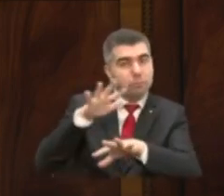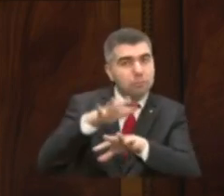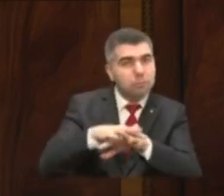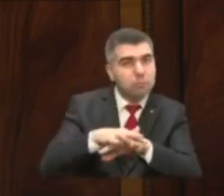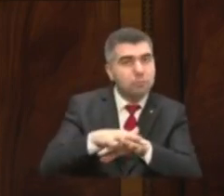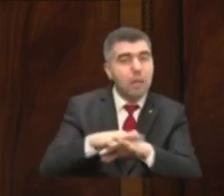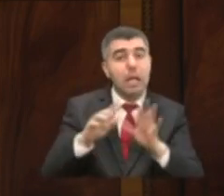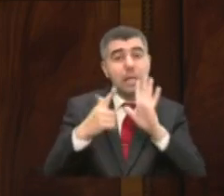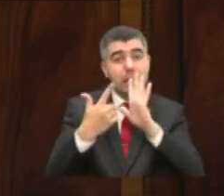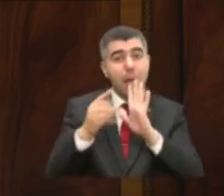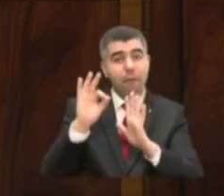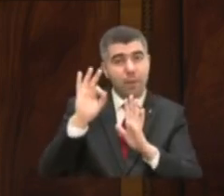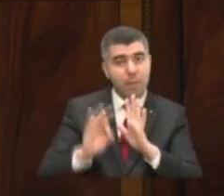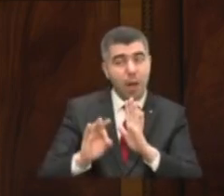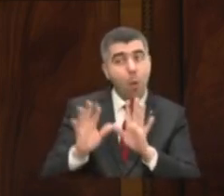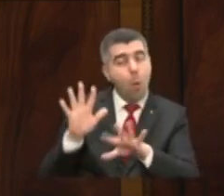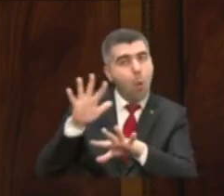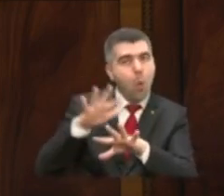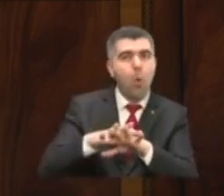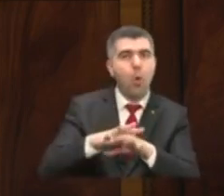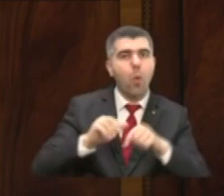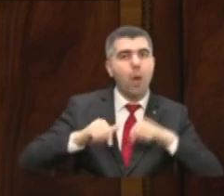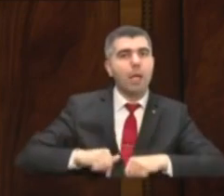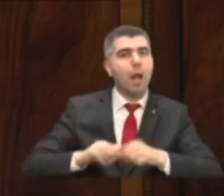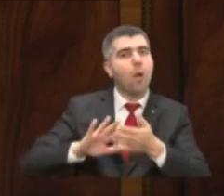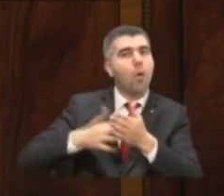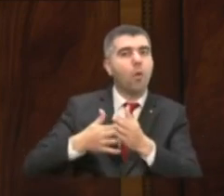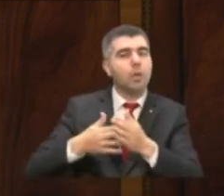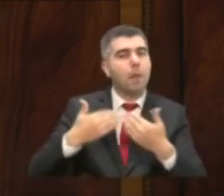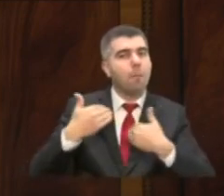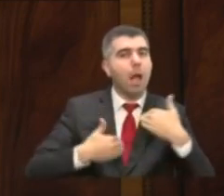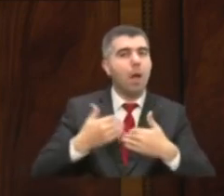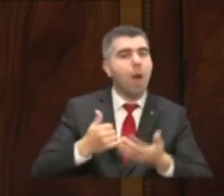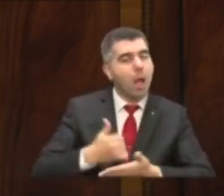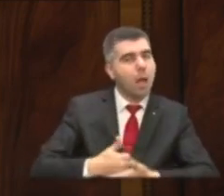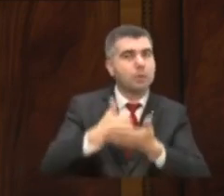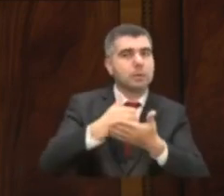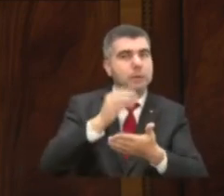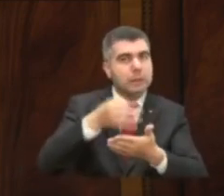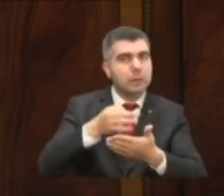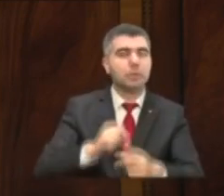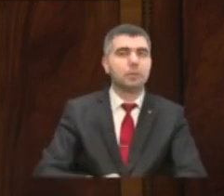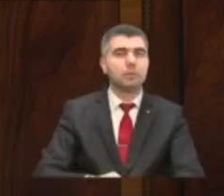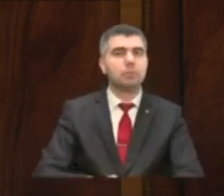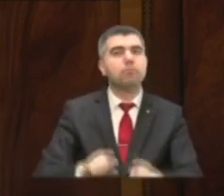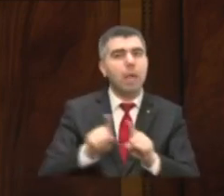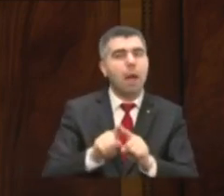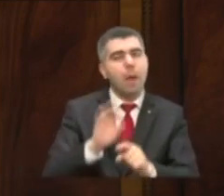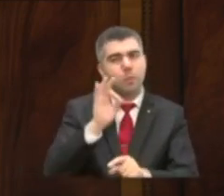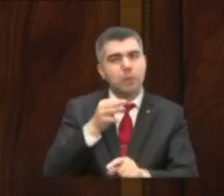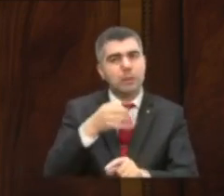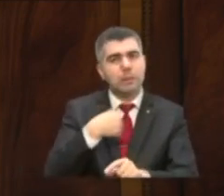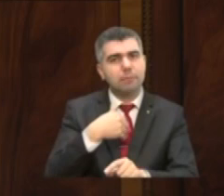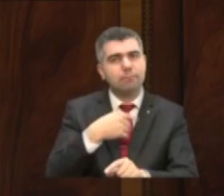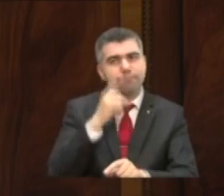ديال 7% مدرجة فيه جميع القطاعات. فلذلك احنا غادي كانوا في صحيح احنا ما نكرهوش نسرعوا نديروا هذا